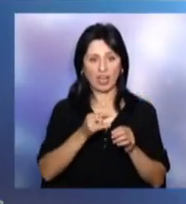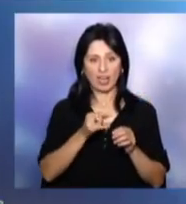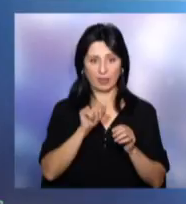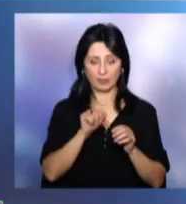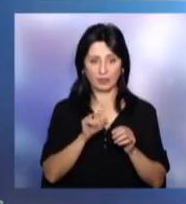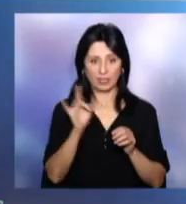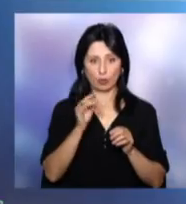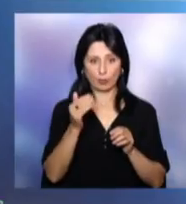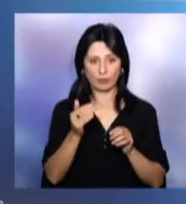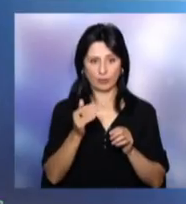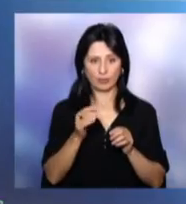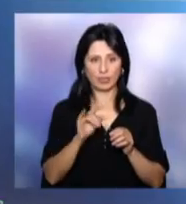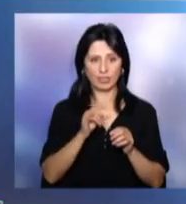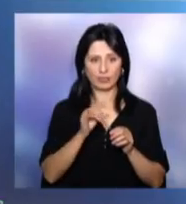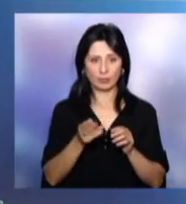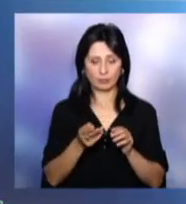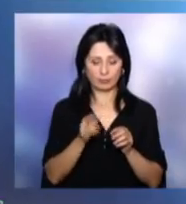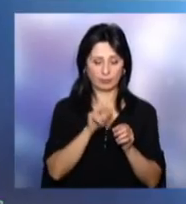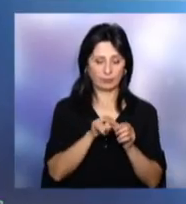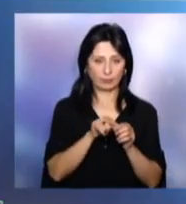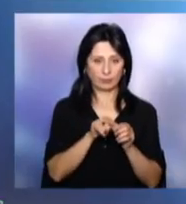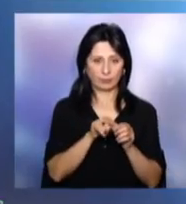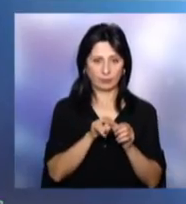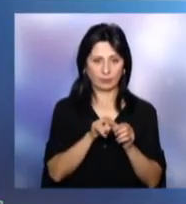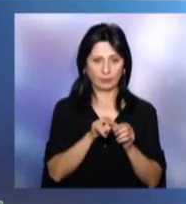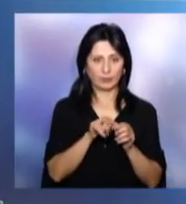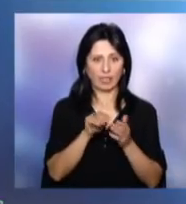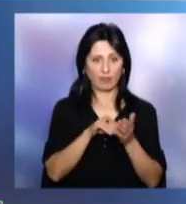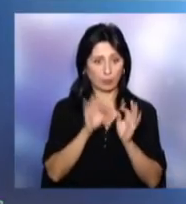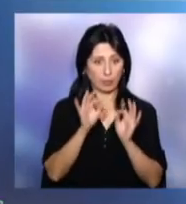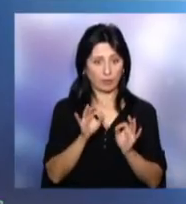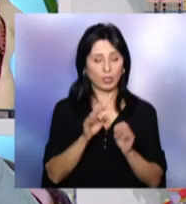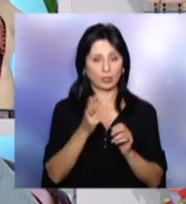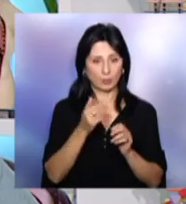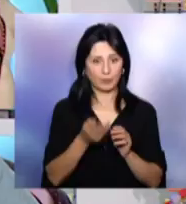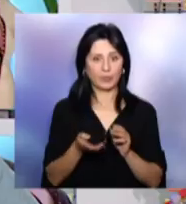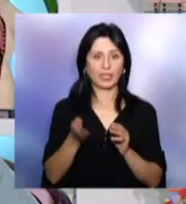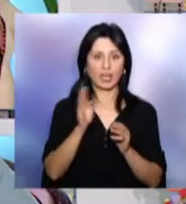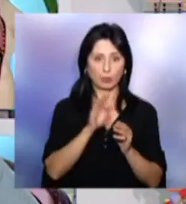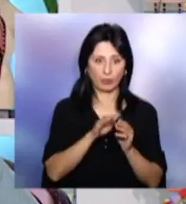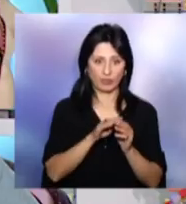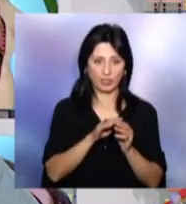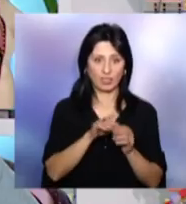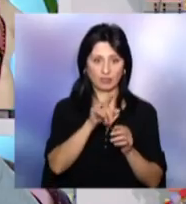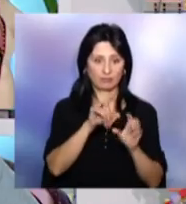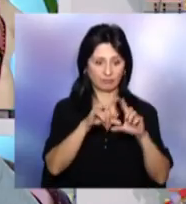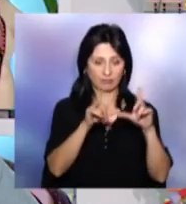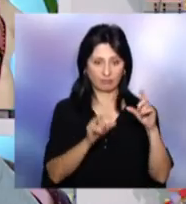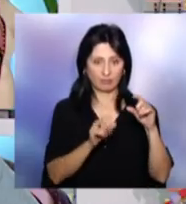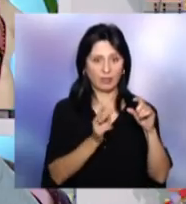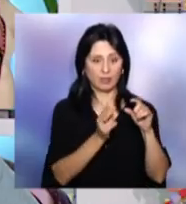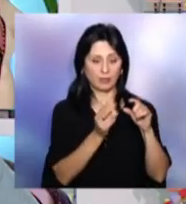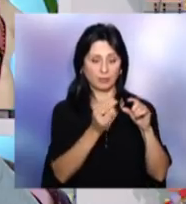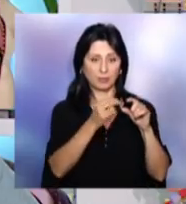გაკეთებულია. შემდეგ ეს ზომა გადმოვიტანეთ, მანანა ხომ სწორად გავიმეორე გაკეთილი. გადმოვიტანეთ უკვე ჩანთაზე,